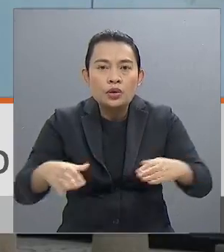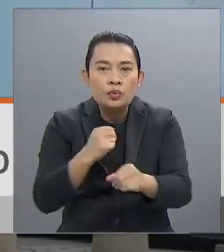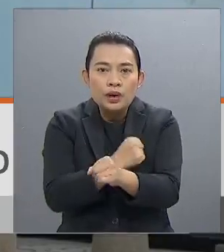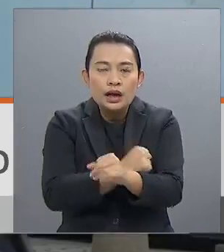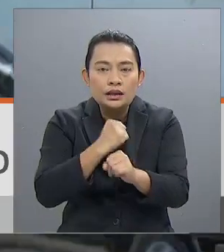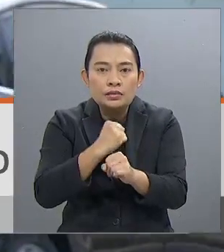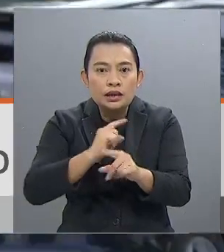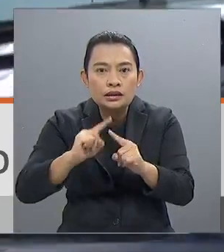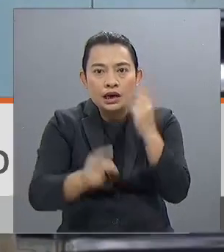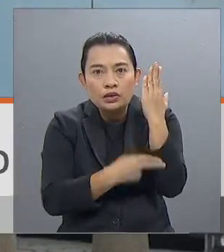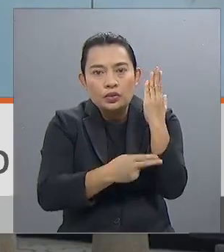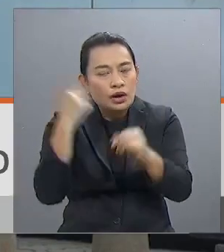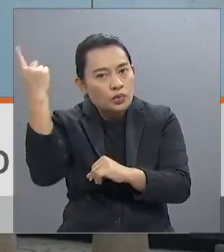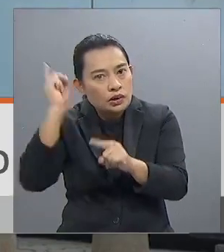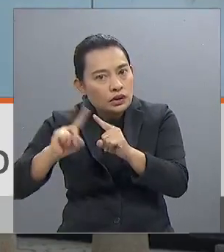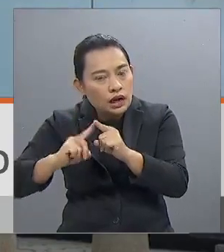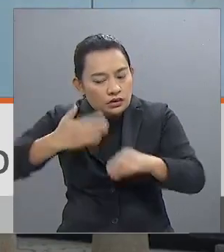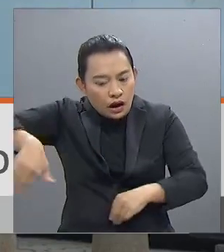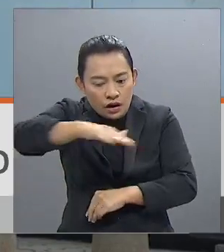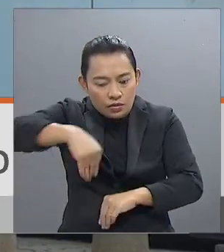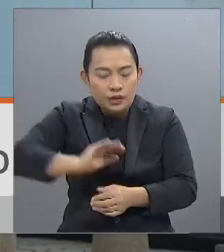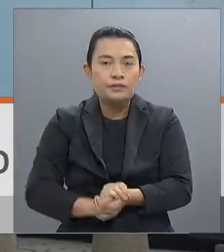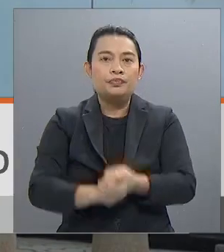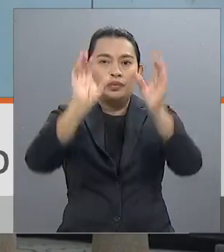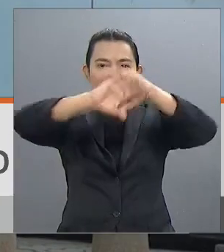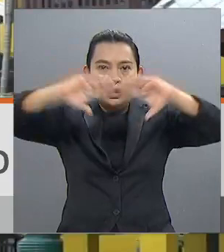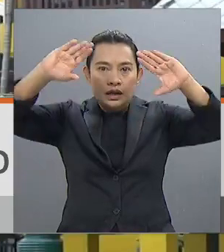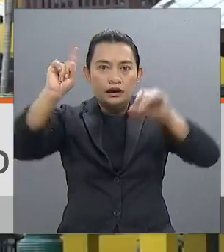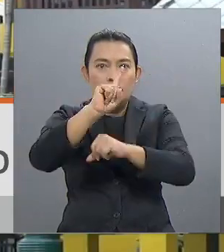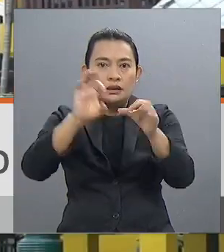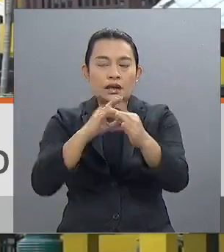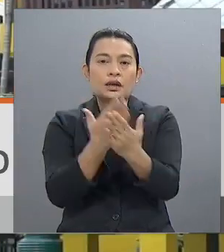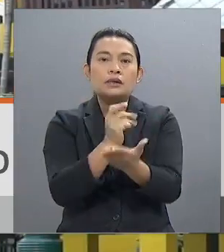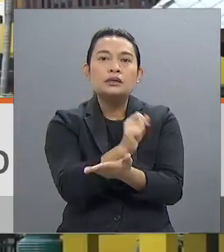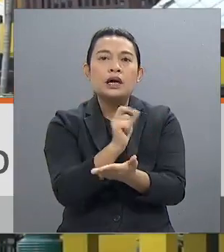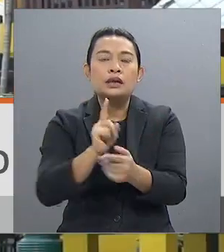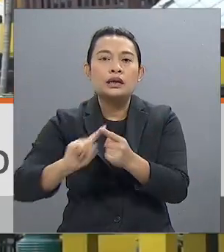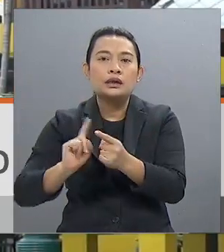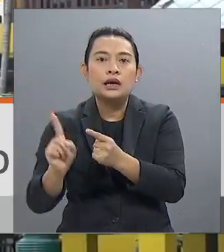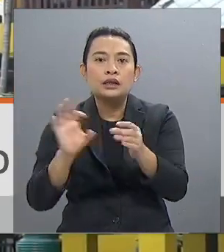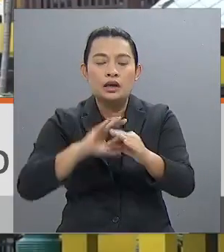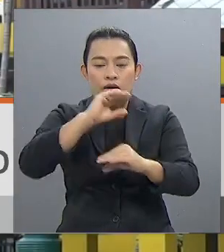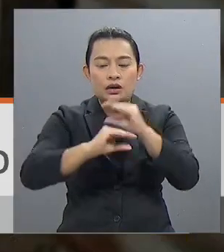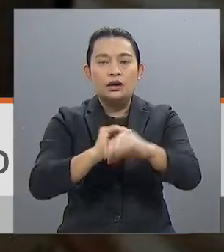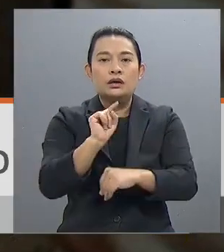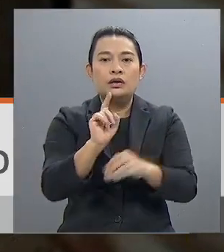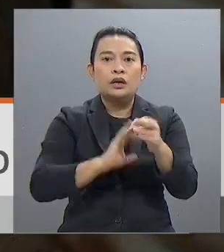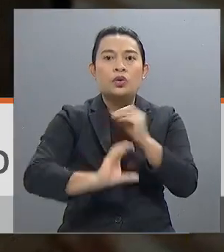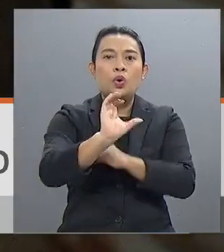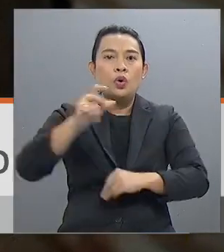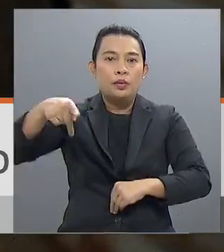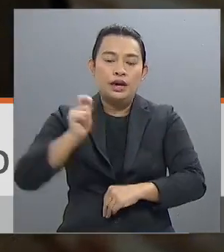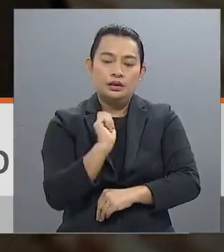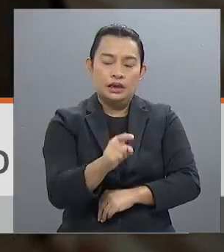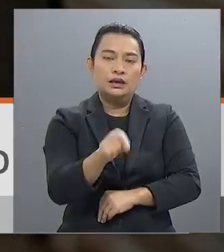ระบบเบื้องต้นรัฐบาลอาจนำแนวทางการร่วมจ่ายเงินค่าจ้างหรือ Coldplayมาใช้โดยรัฐบาลและ